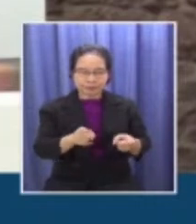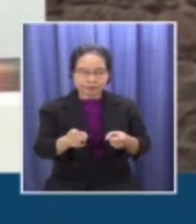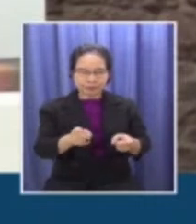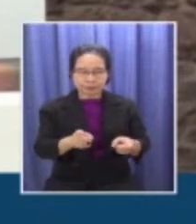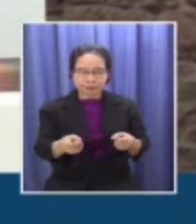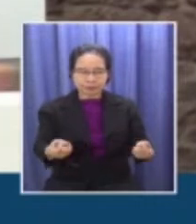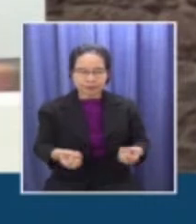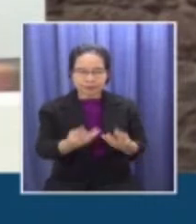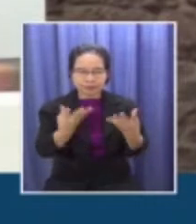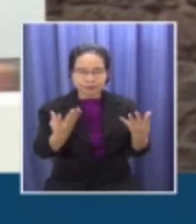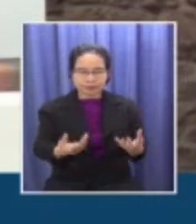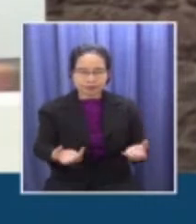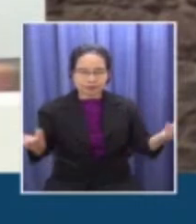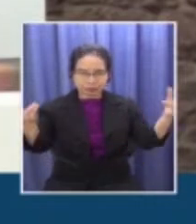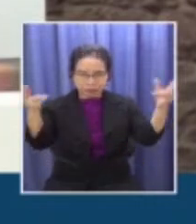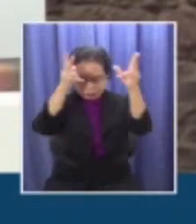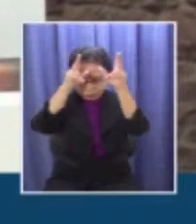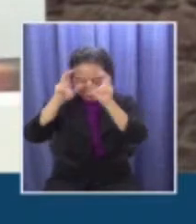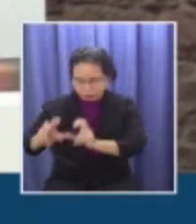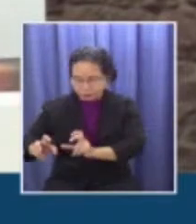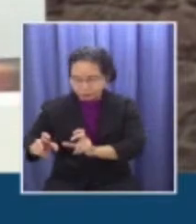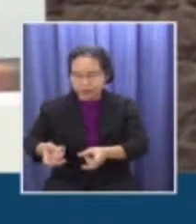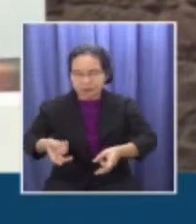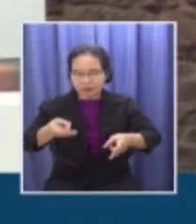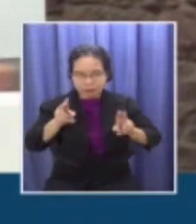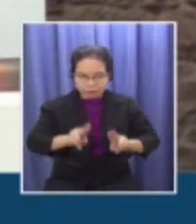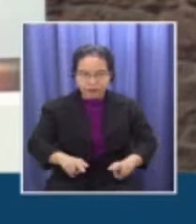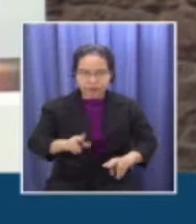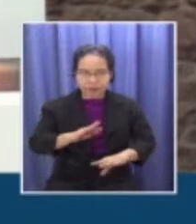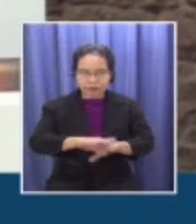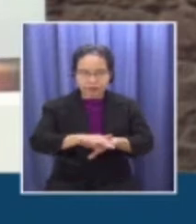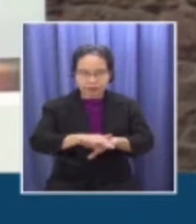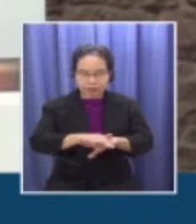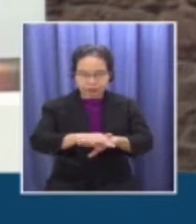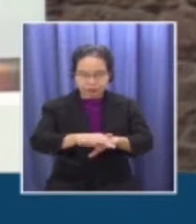Na ahomane a ɛwɔ hɔnom no